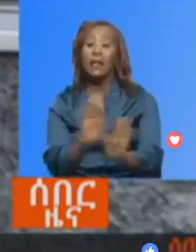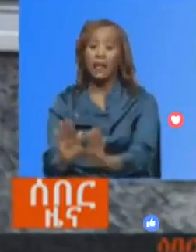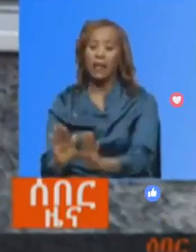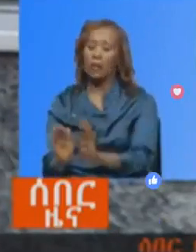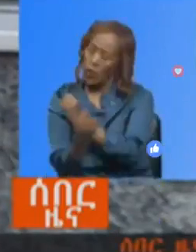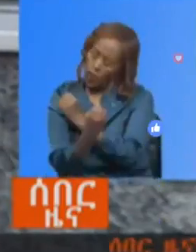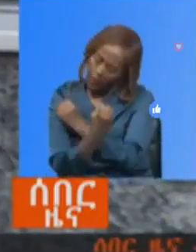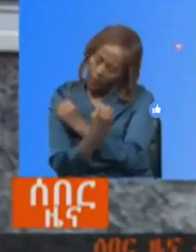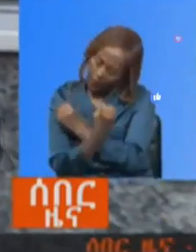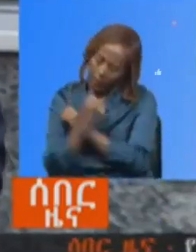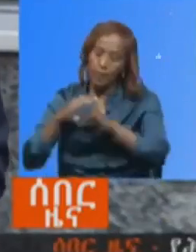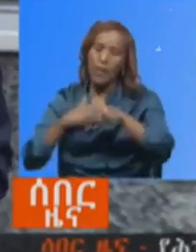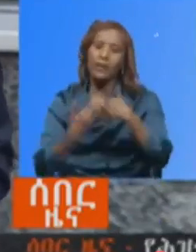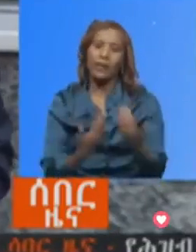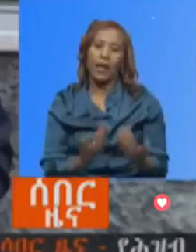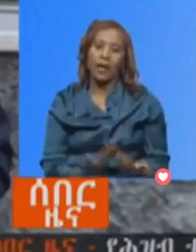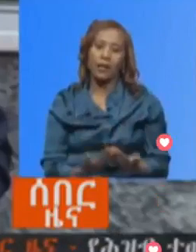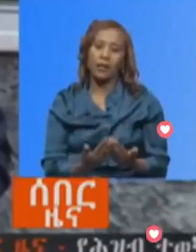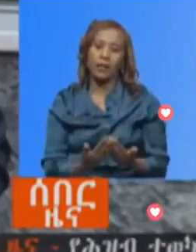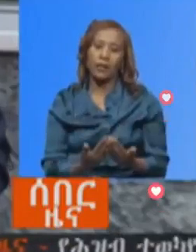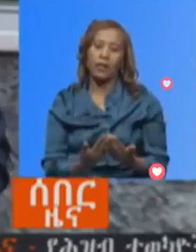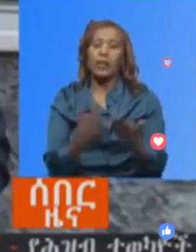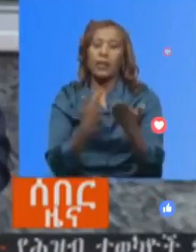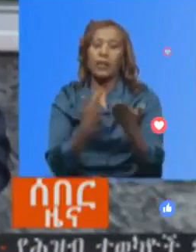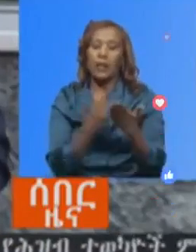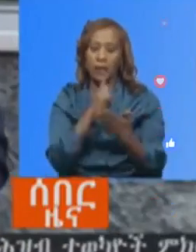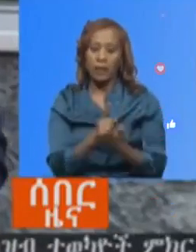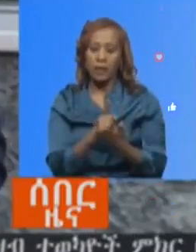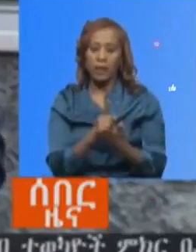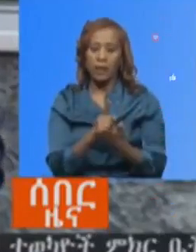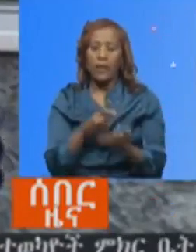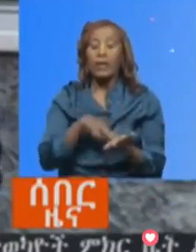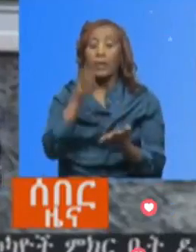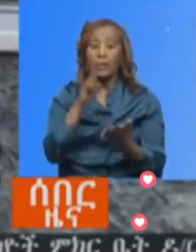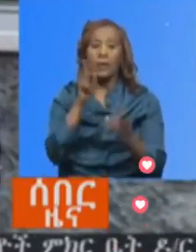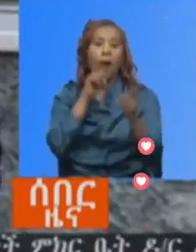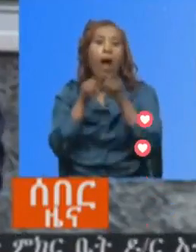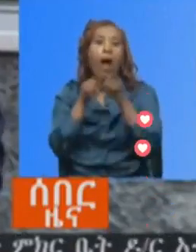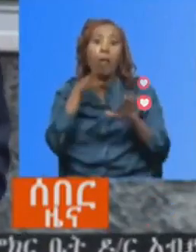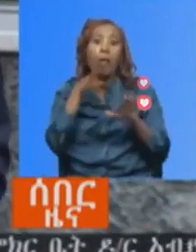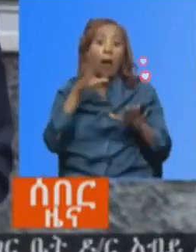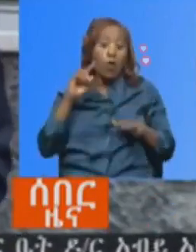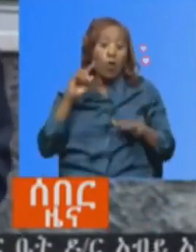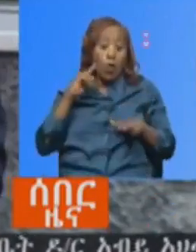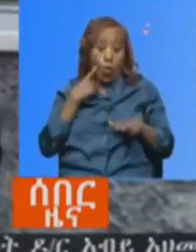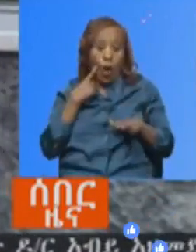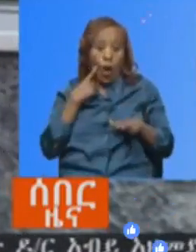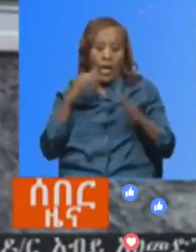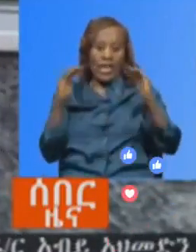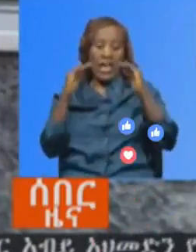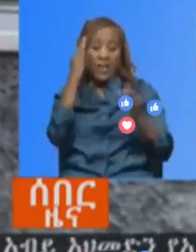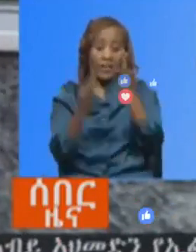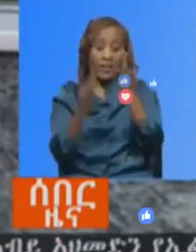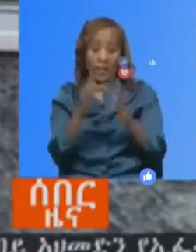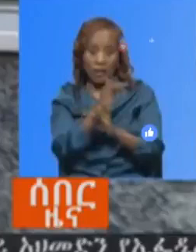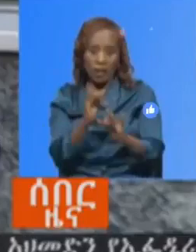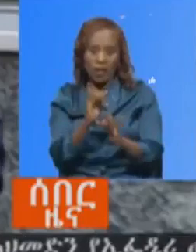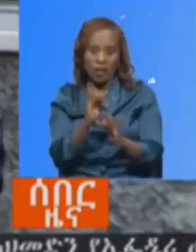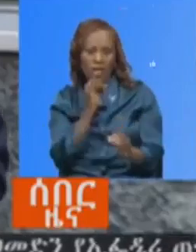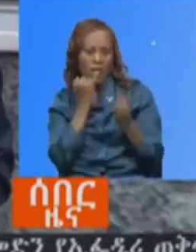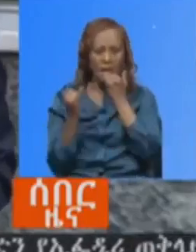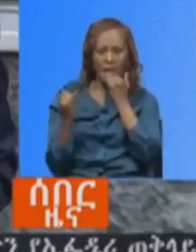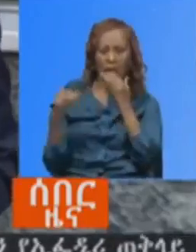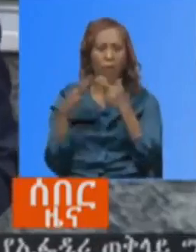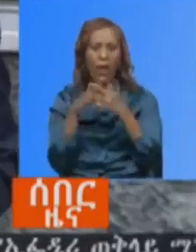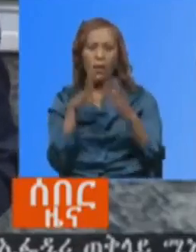በፍቅር በማስተናገድ ከልዩነታችን የሚነሳ አለመግባባት ቢኖር እንኳ ከፍትህ እንጂ ከበደል ጋር